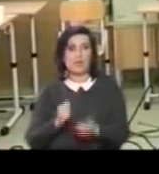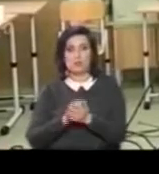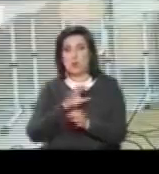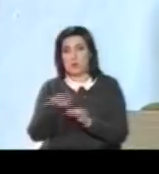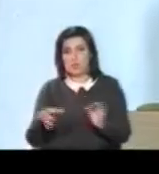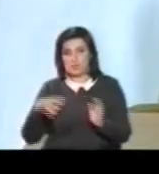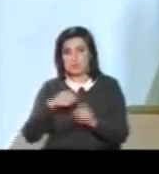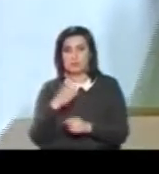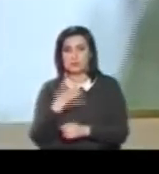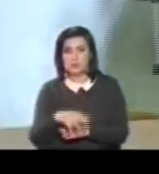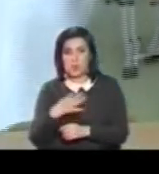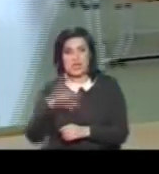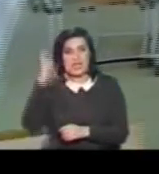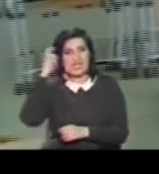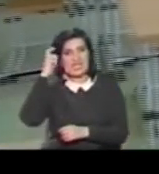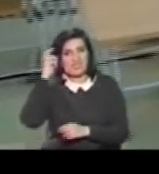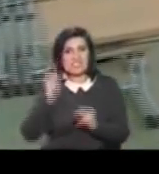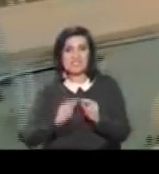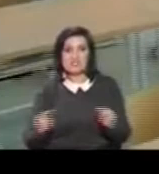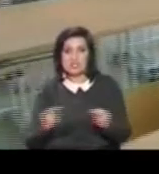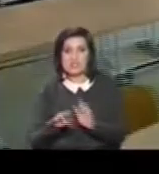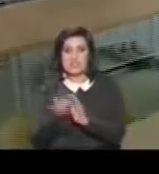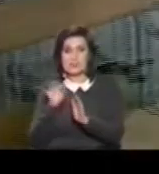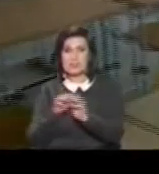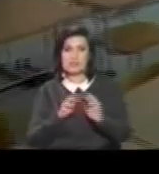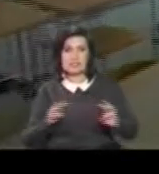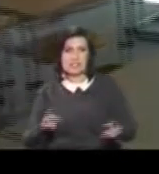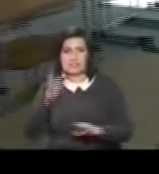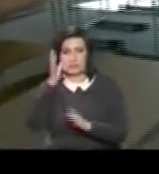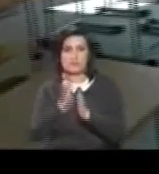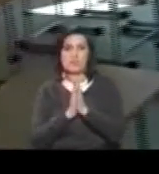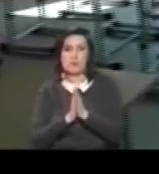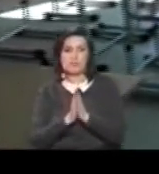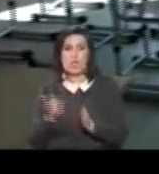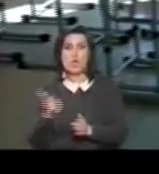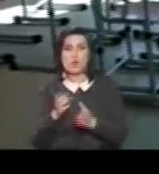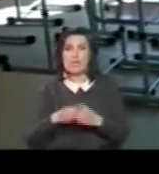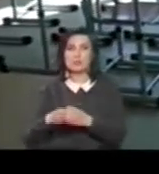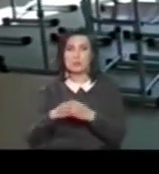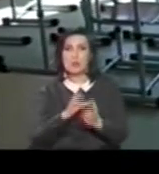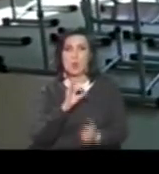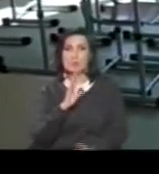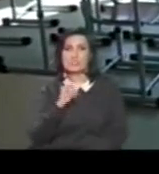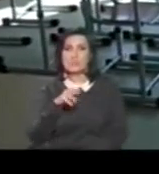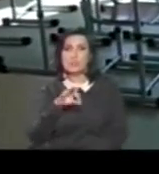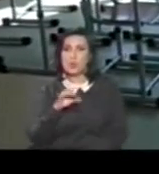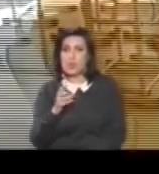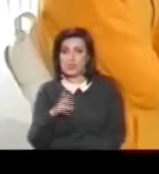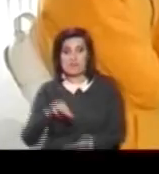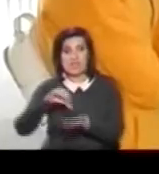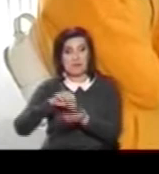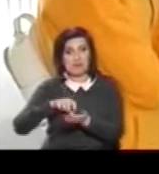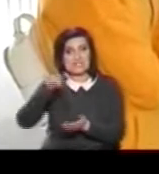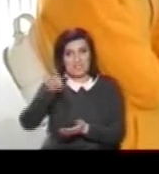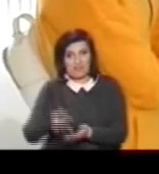проєкту залучили понад 40 київських вчителів. Відбирати їх Міністерство освіти попросило громадську спілку «Освіторія». Її представниця